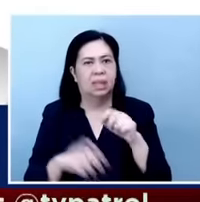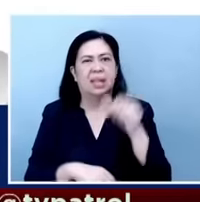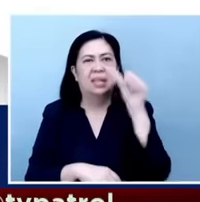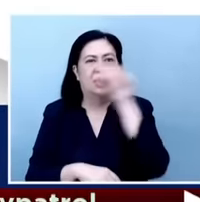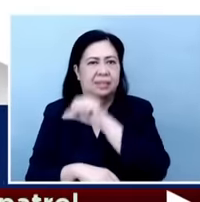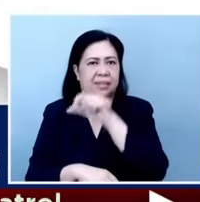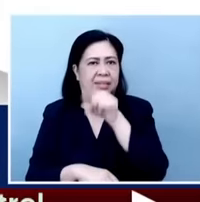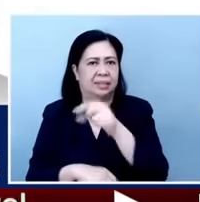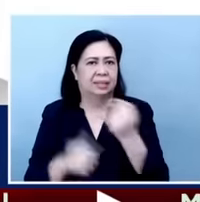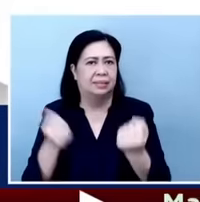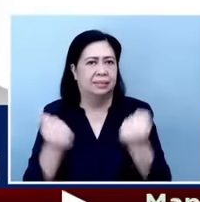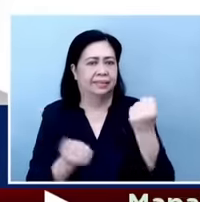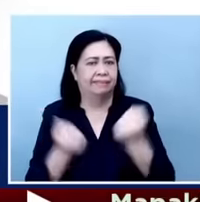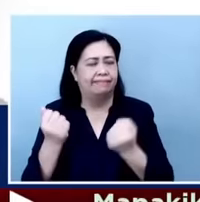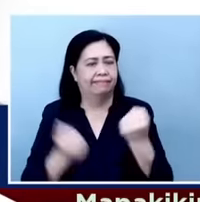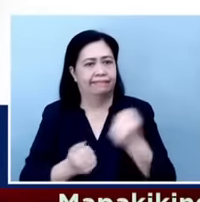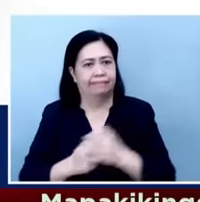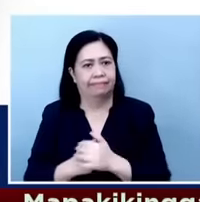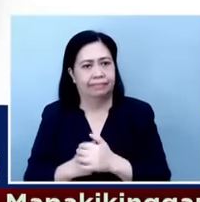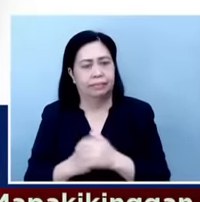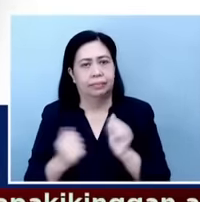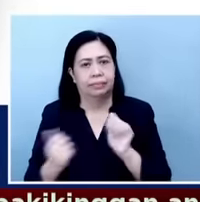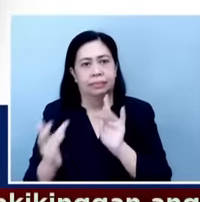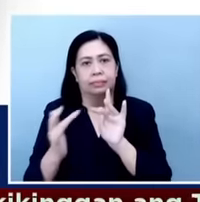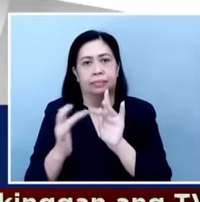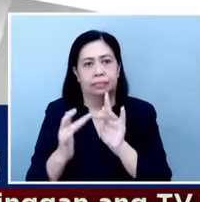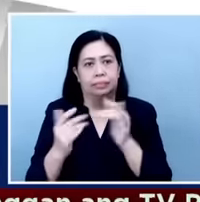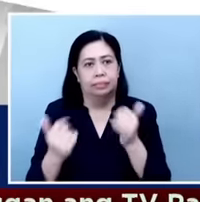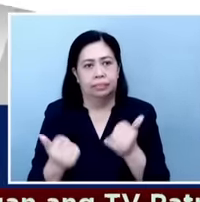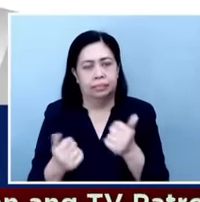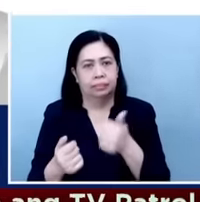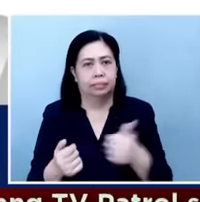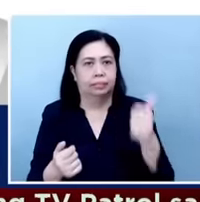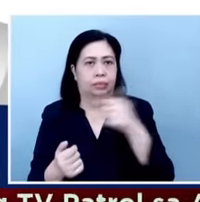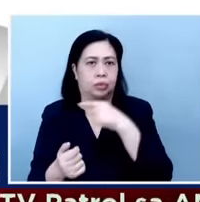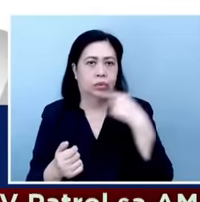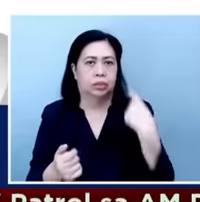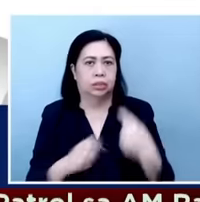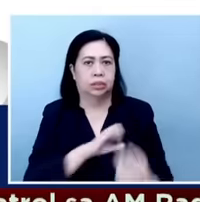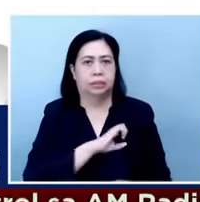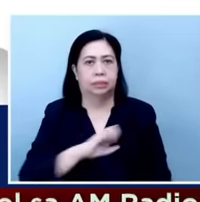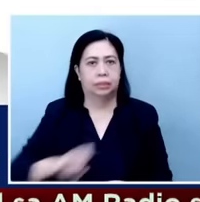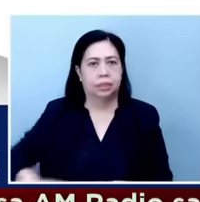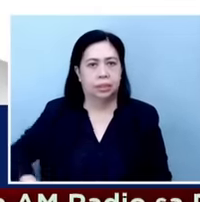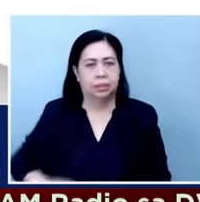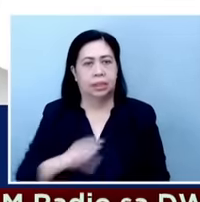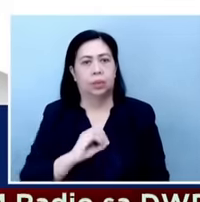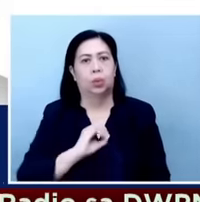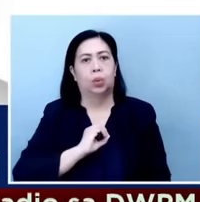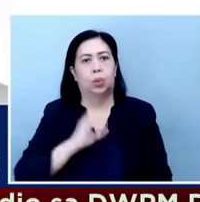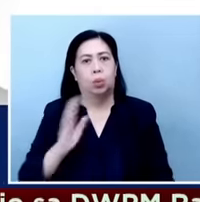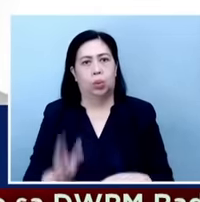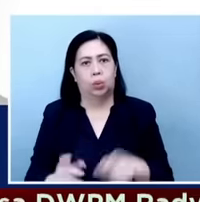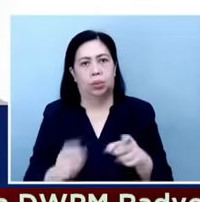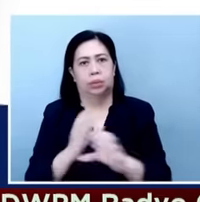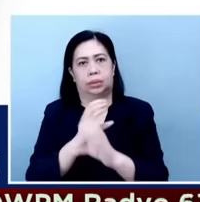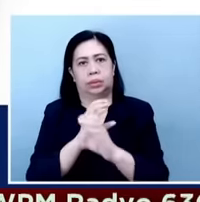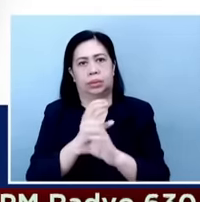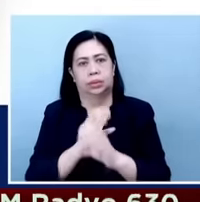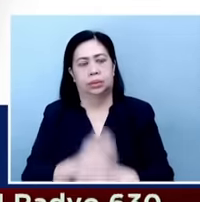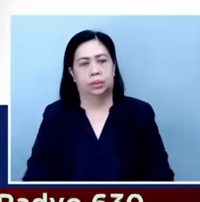ang driver ng kotse. Nakikipag-ugnayan na ang mga otoridad sa Russian Embassy at sa may-ari ng nahulog na